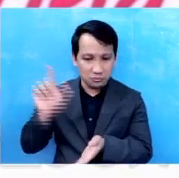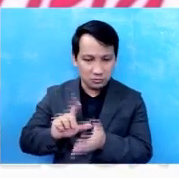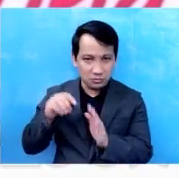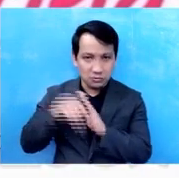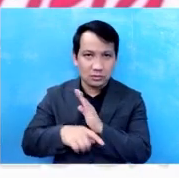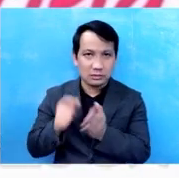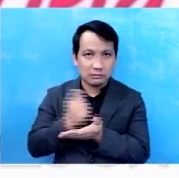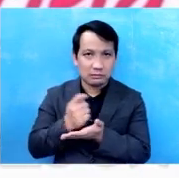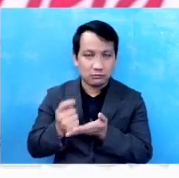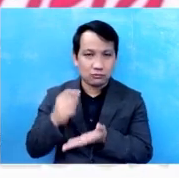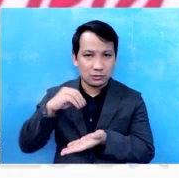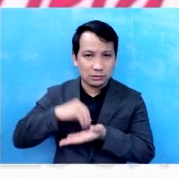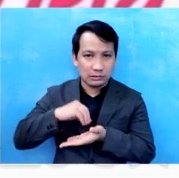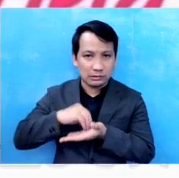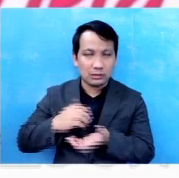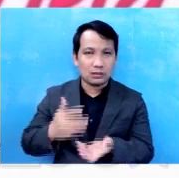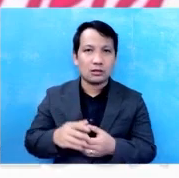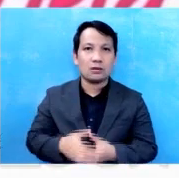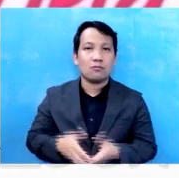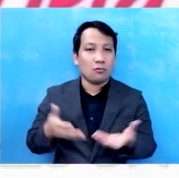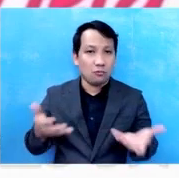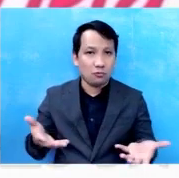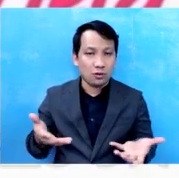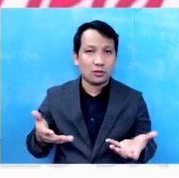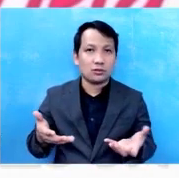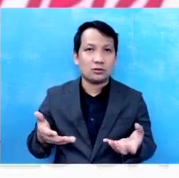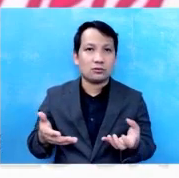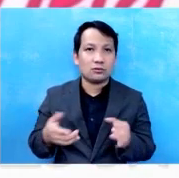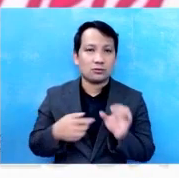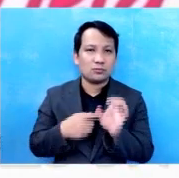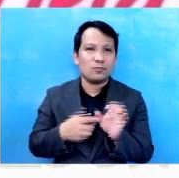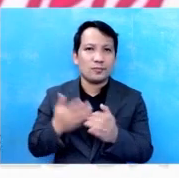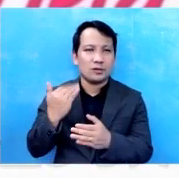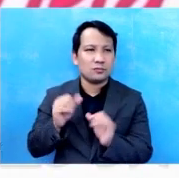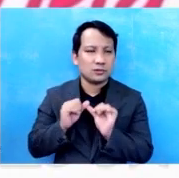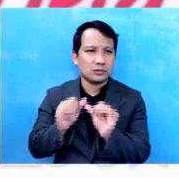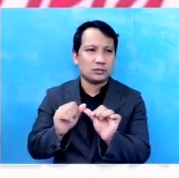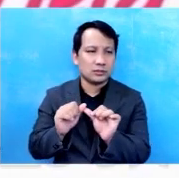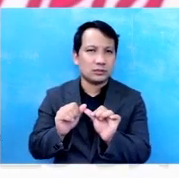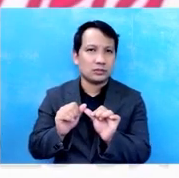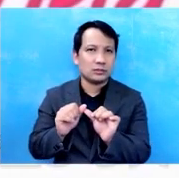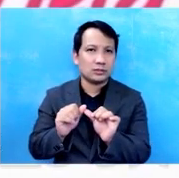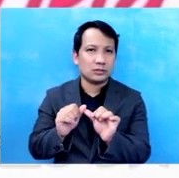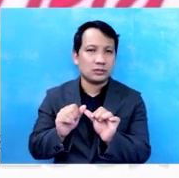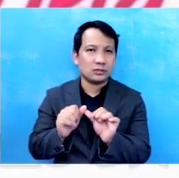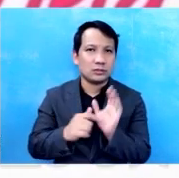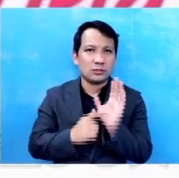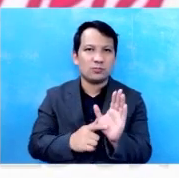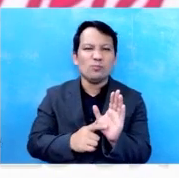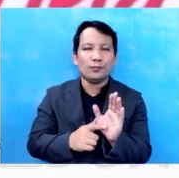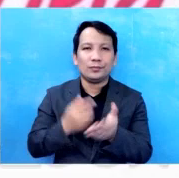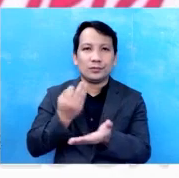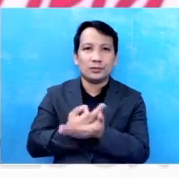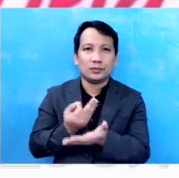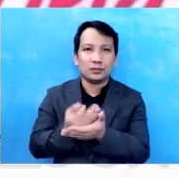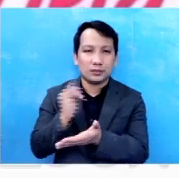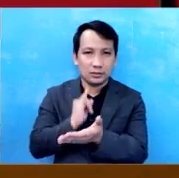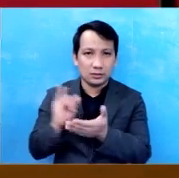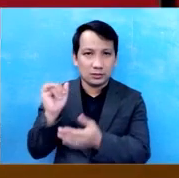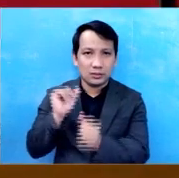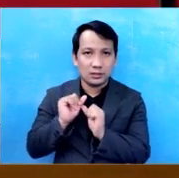Trilyon-trilyon ng ating utang, wala tayong surplus, pero bakit gusto pa rin nating isugal ang pondo ng financial institutions